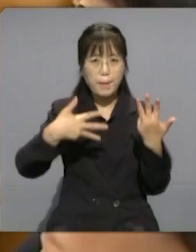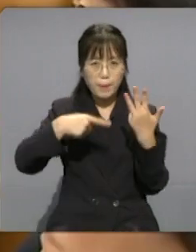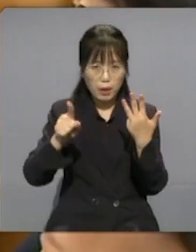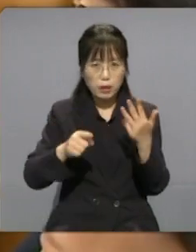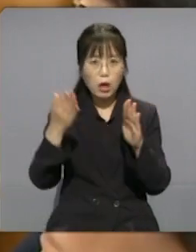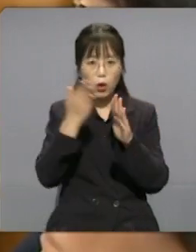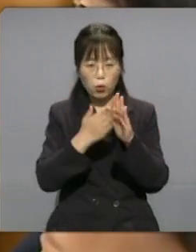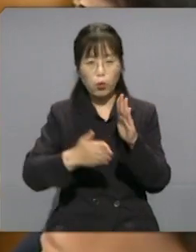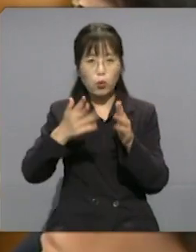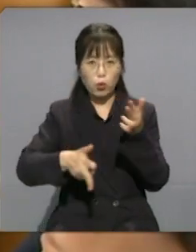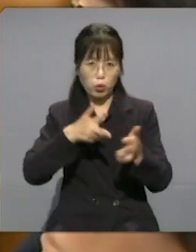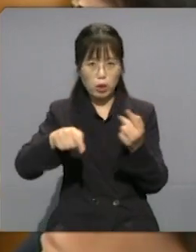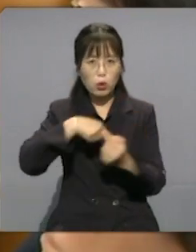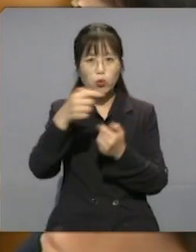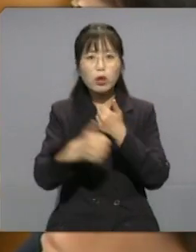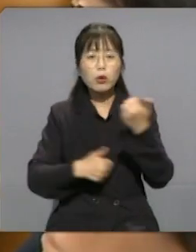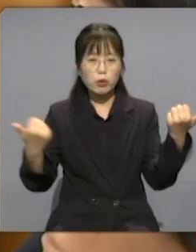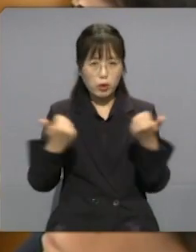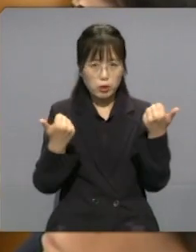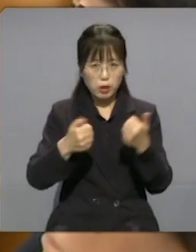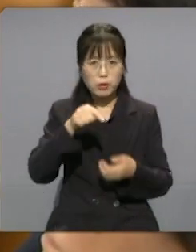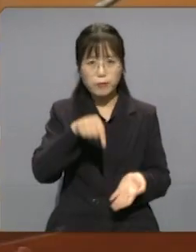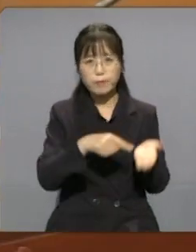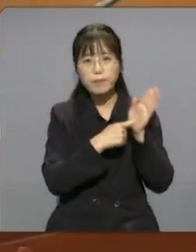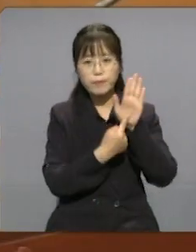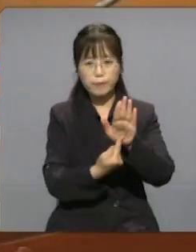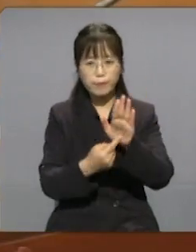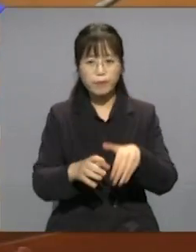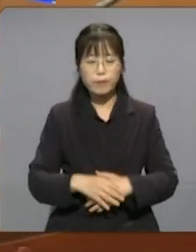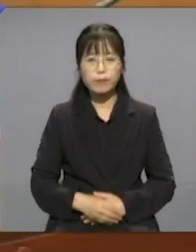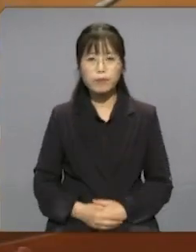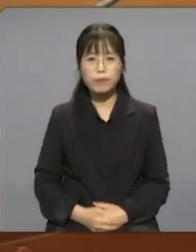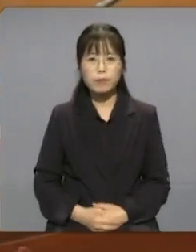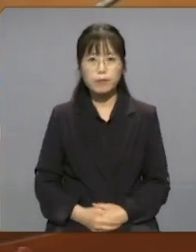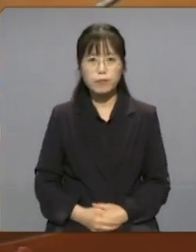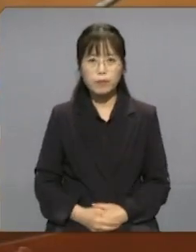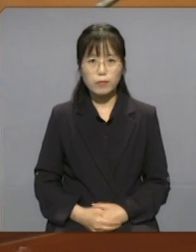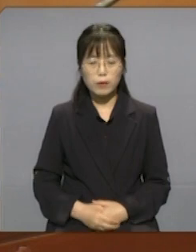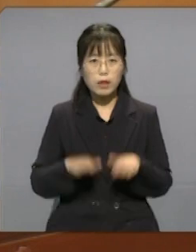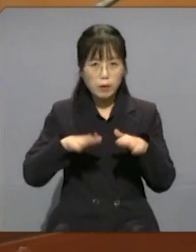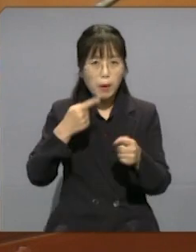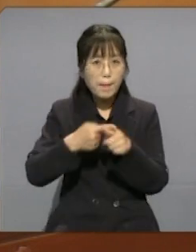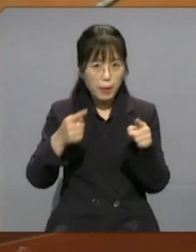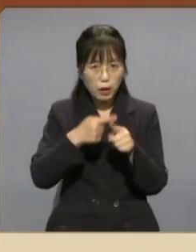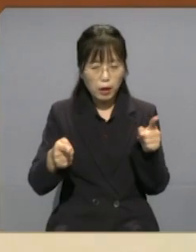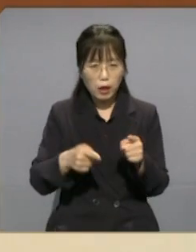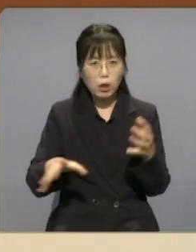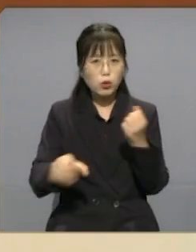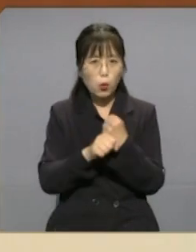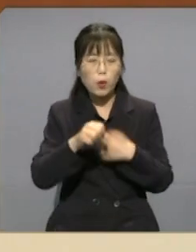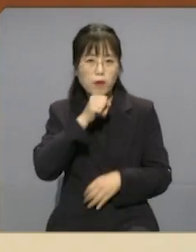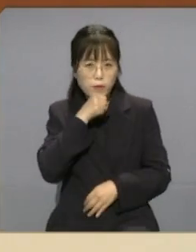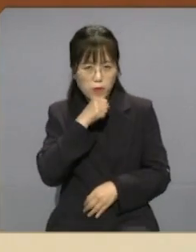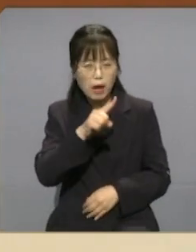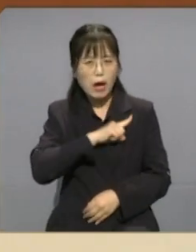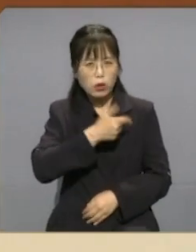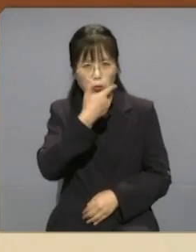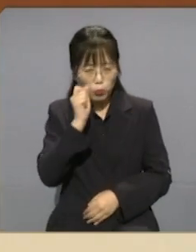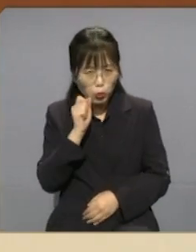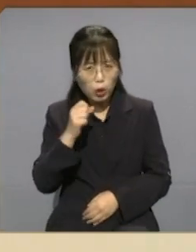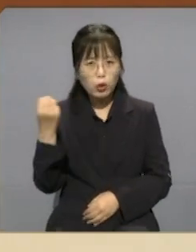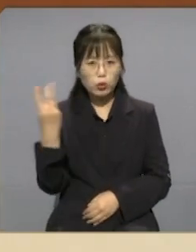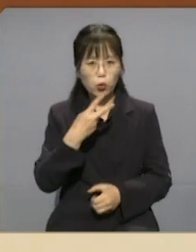제8차 공공기관운영위원회에서 이같이 말했습니다. 이번 평가에서 종합등급이 아주